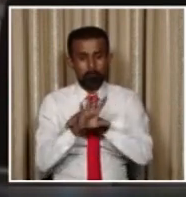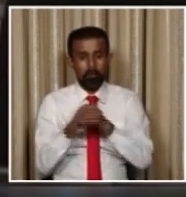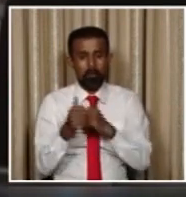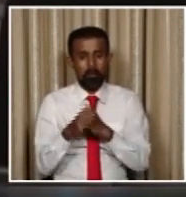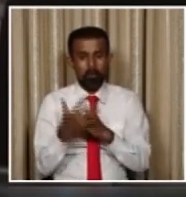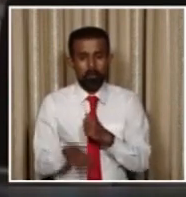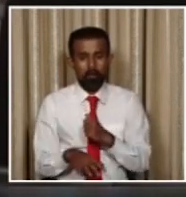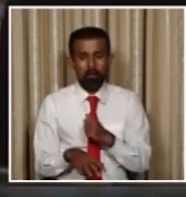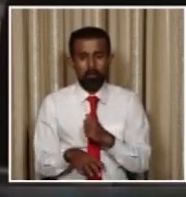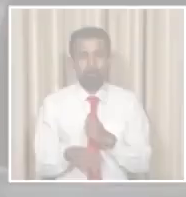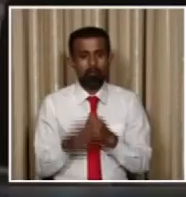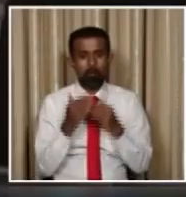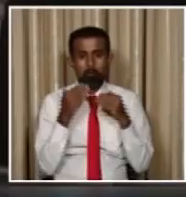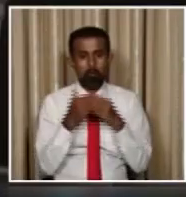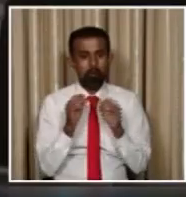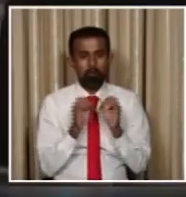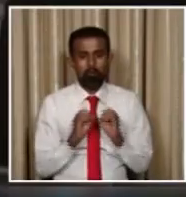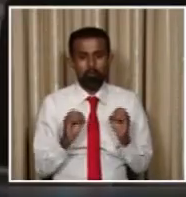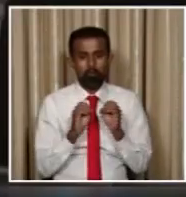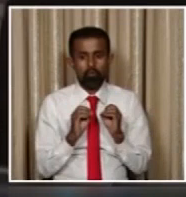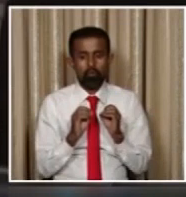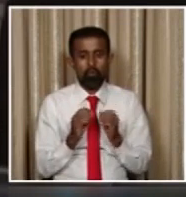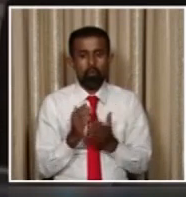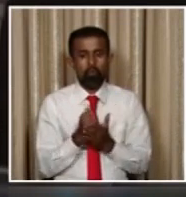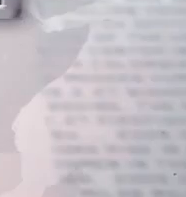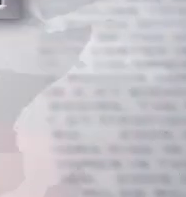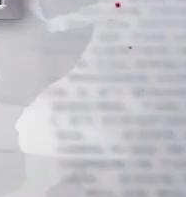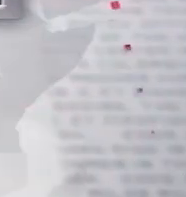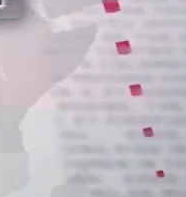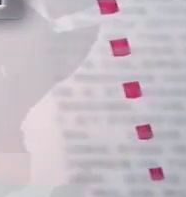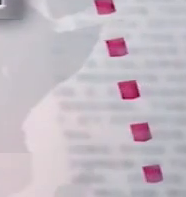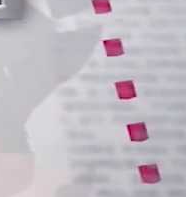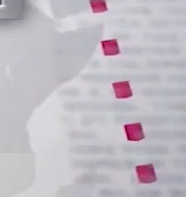එකක් හදලා තියෙනවා ඒක කිසිම දෙයක් හංගන්නේ නැතුව හැම අතපසු වීමම ඒකේ පෙන්නනවා